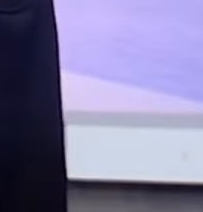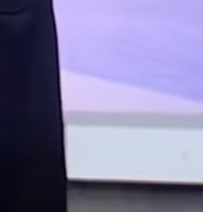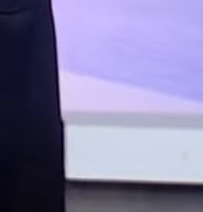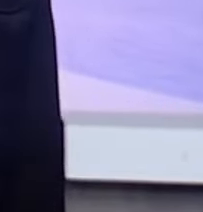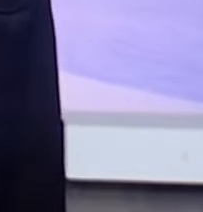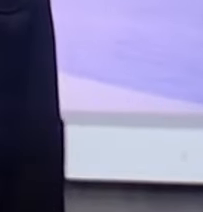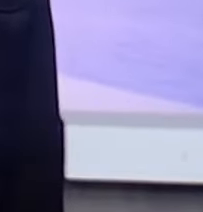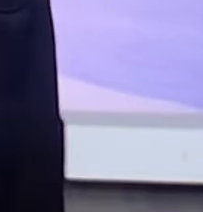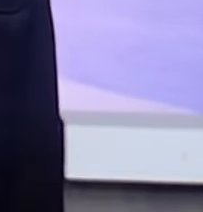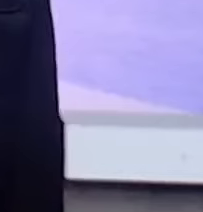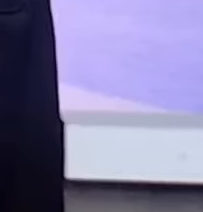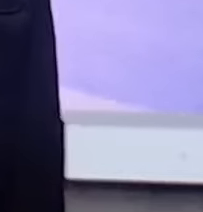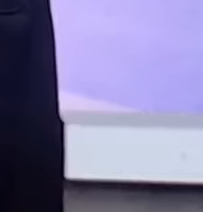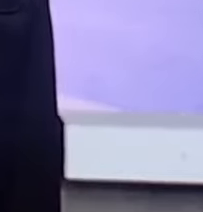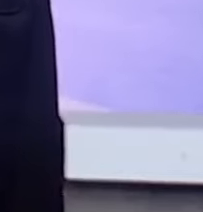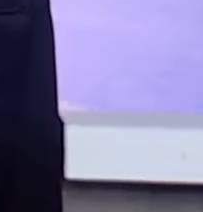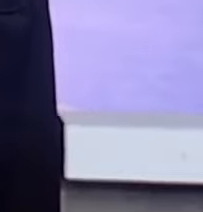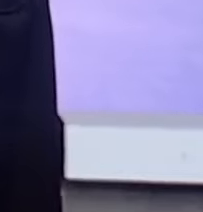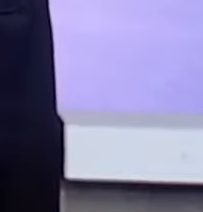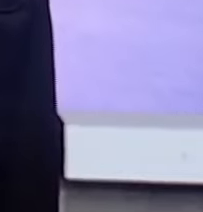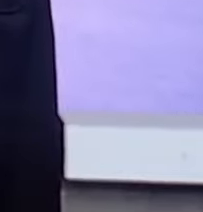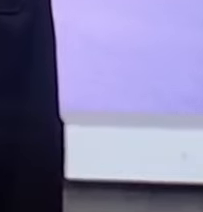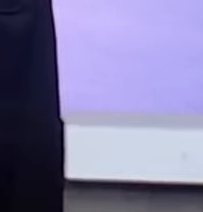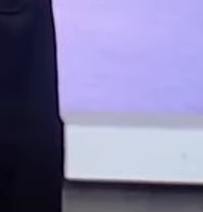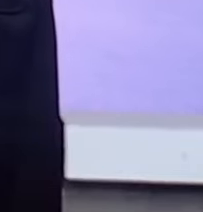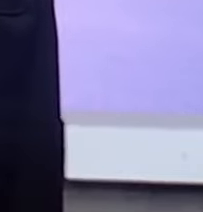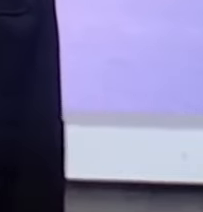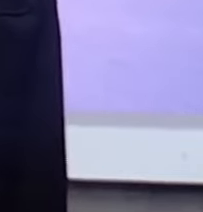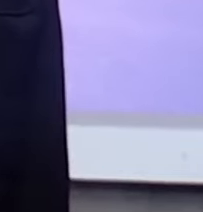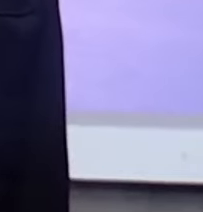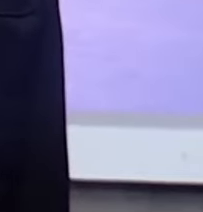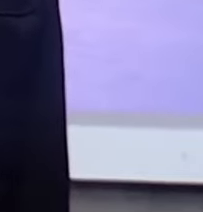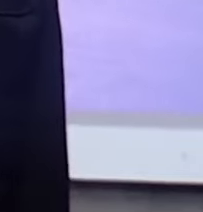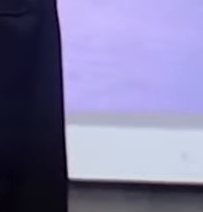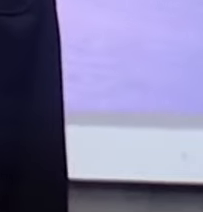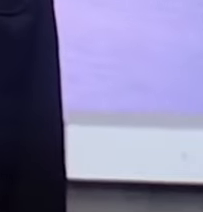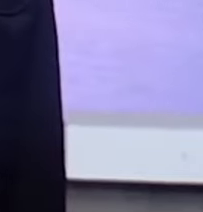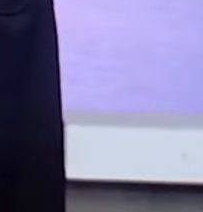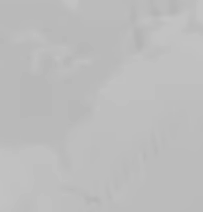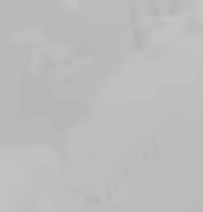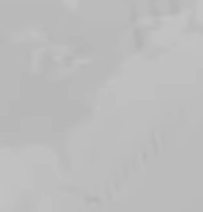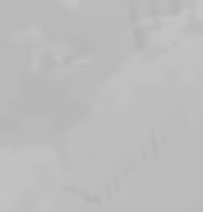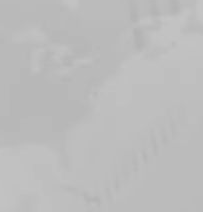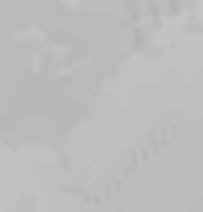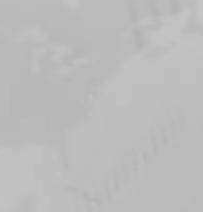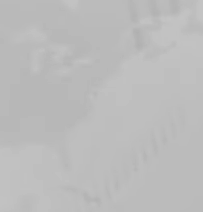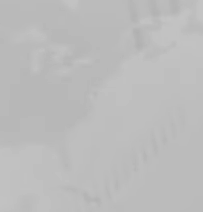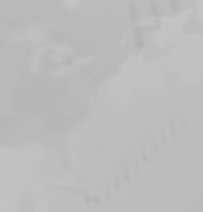samahan niyo kami sa GMA Pinoy TV at sa www.gmanews.tv.